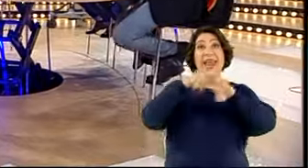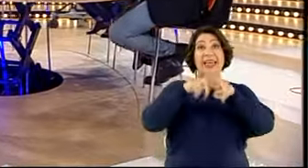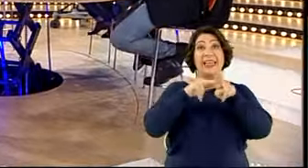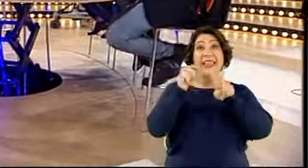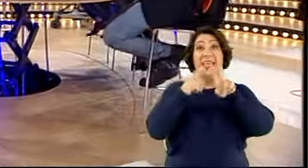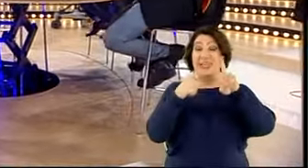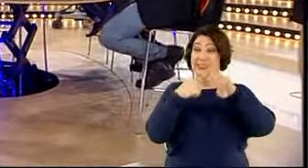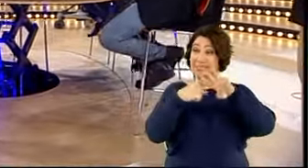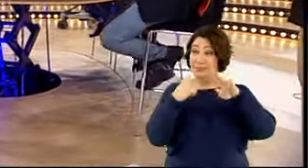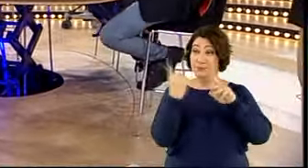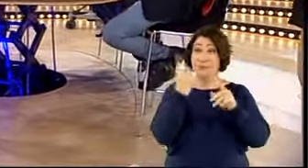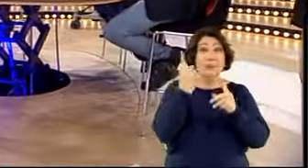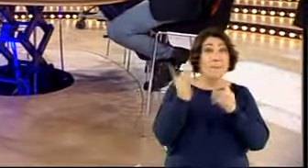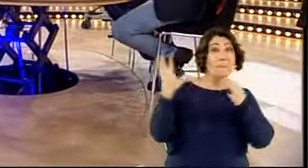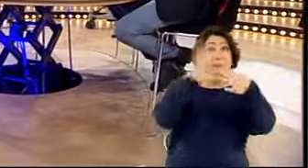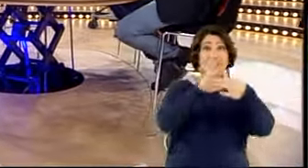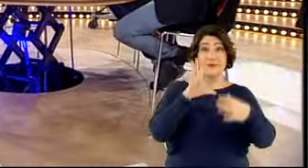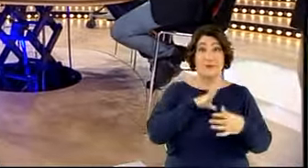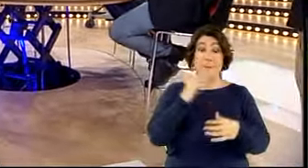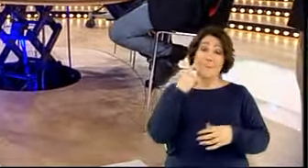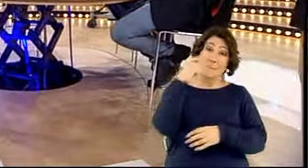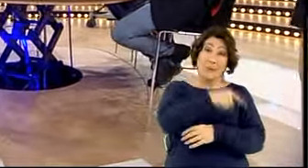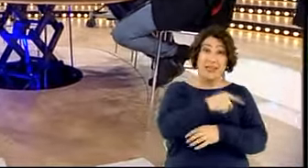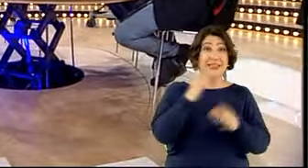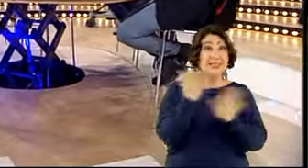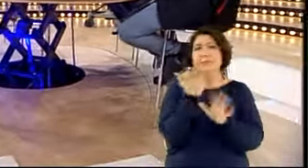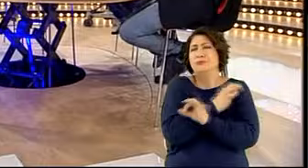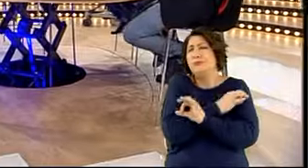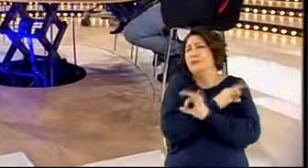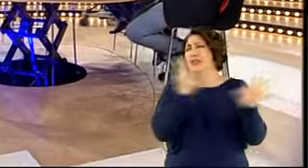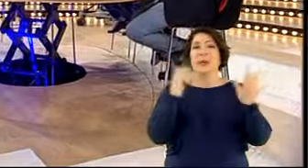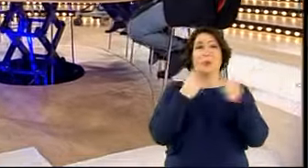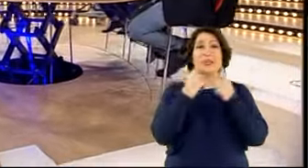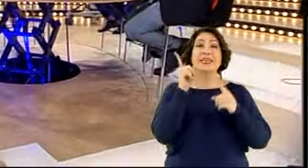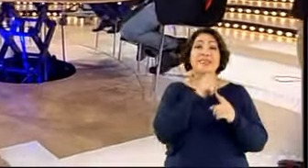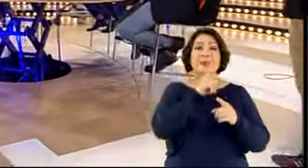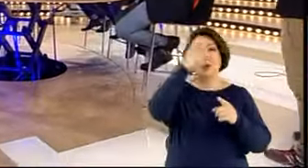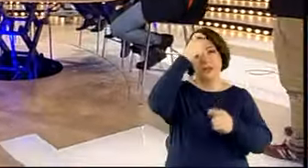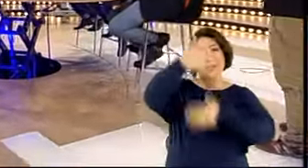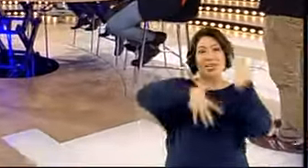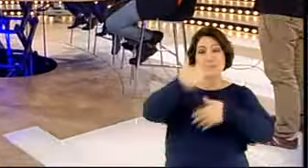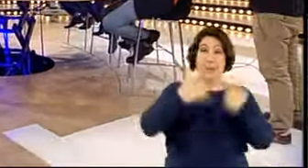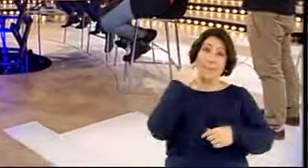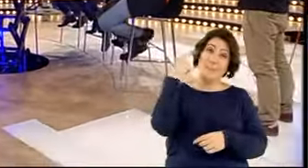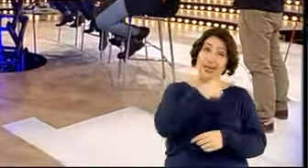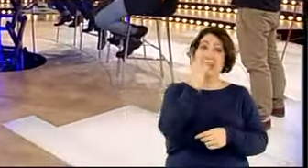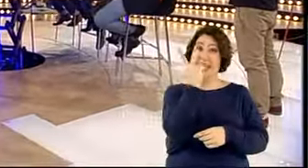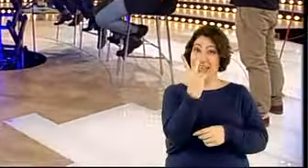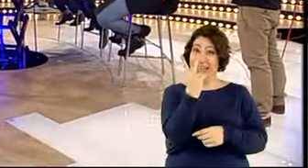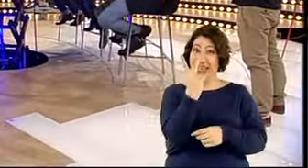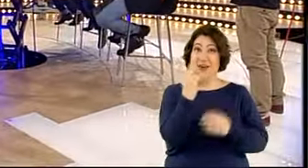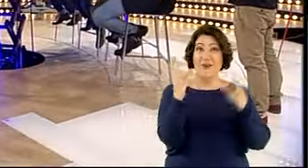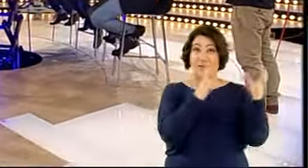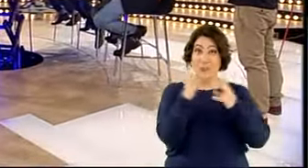yapılıyor. Bunun üzerine bir başka bağlantı var. Bakın nasıl muhteşem konuşuyorlar Türkçe ile İngilizceyi karıştırarak